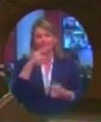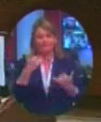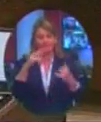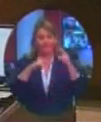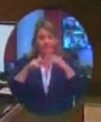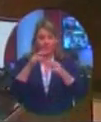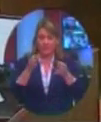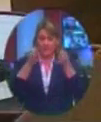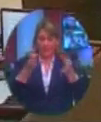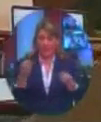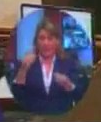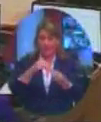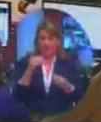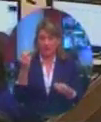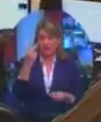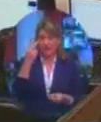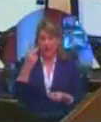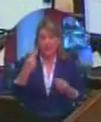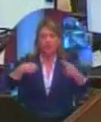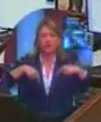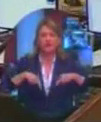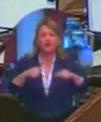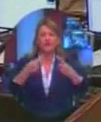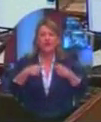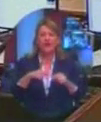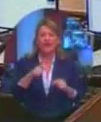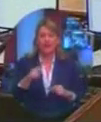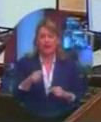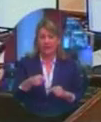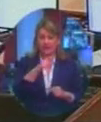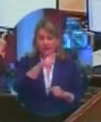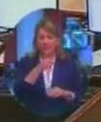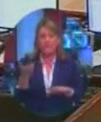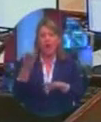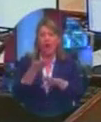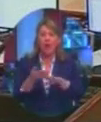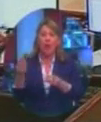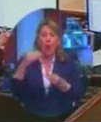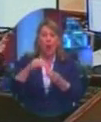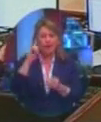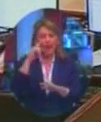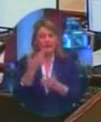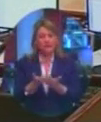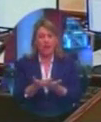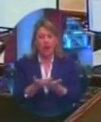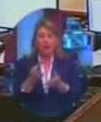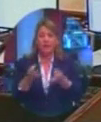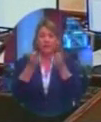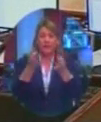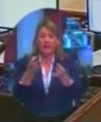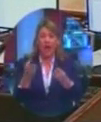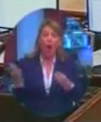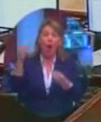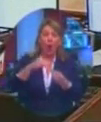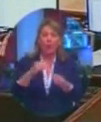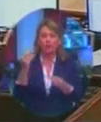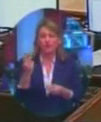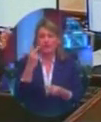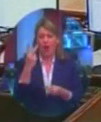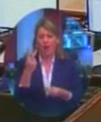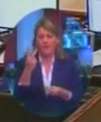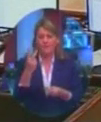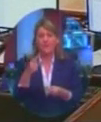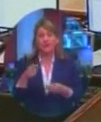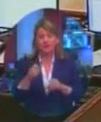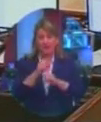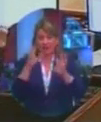בשבועיים, יושב ראש ועדת הכנסת, חבר הכנסת יואב קיש, מעלה הצעה נוספת לדחייה של שבועיים נוספים, כך ששידורים